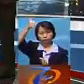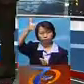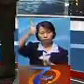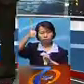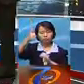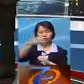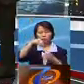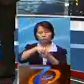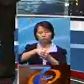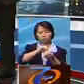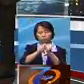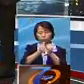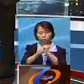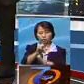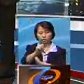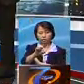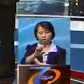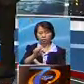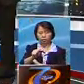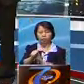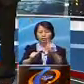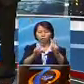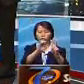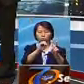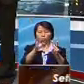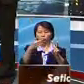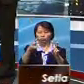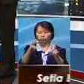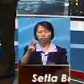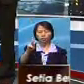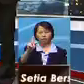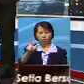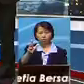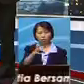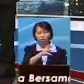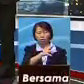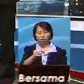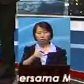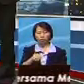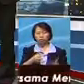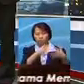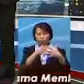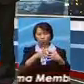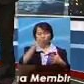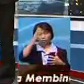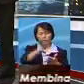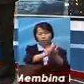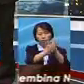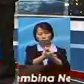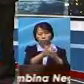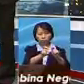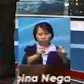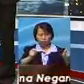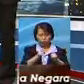keseluruhan dalam temasya Sukan SEA 2017 di Kuala Lumpur dan Santa Monica Amerika Syarikat bakal jadi